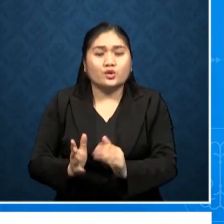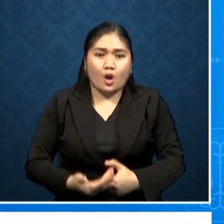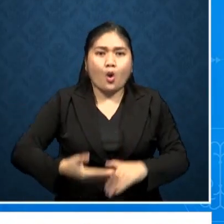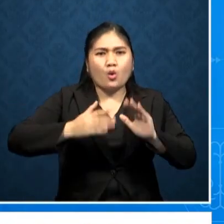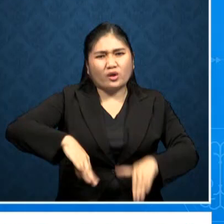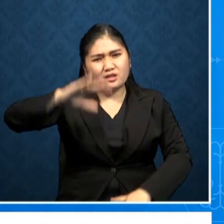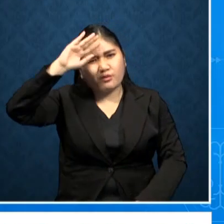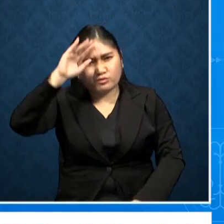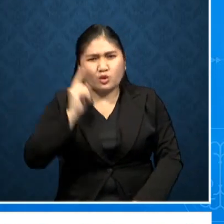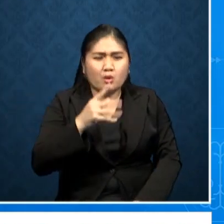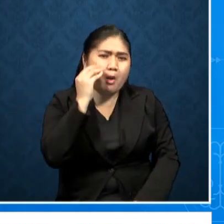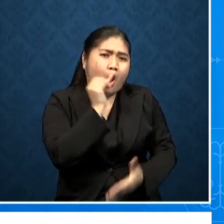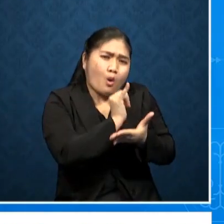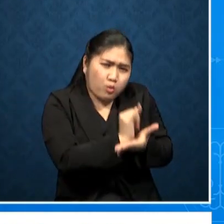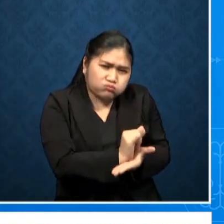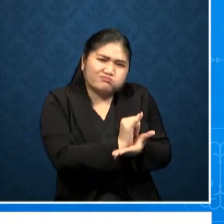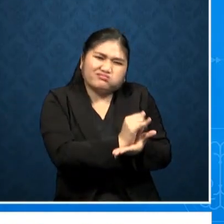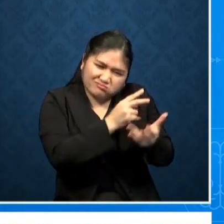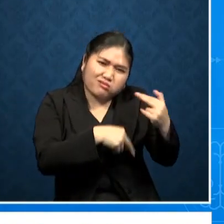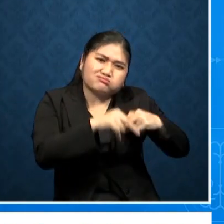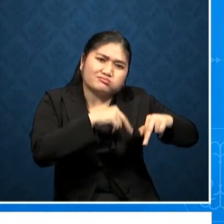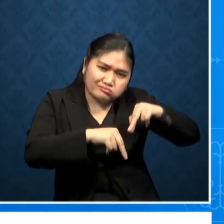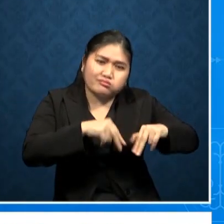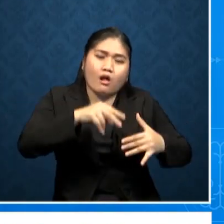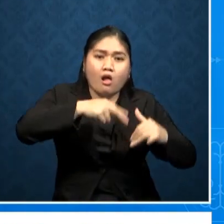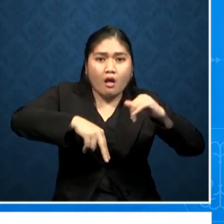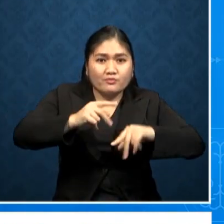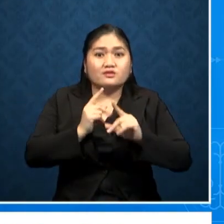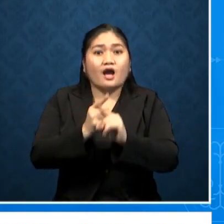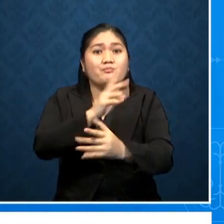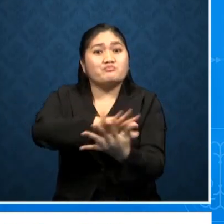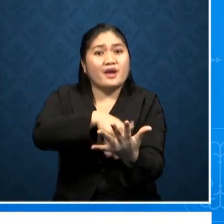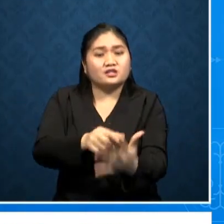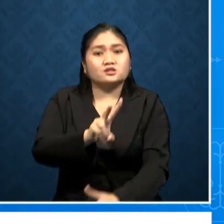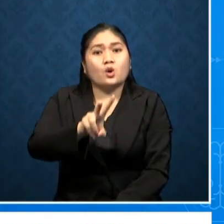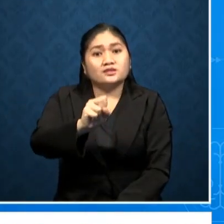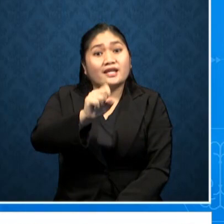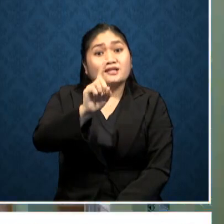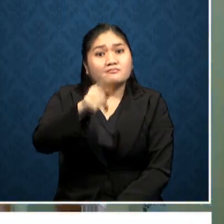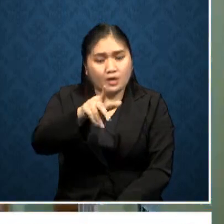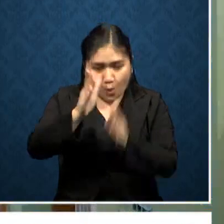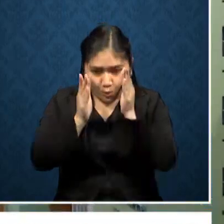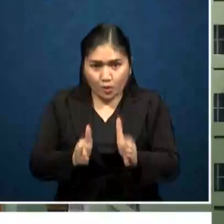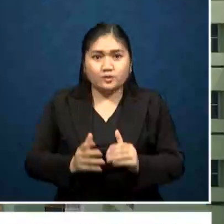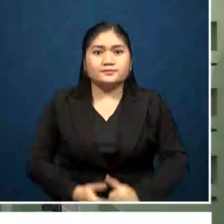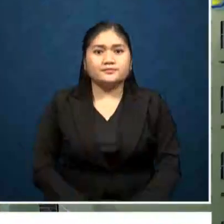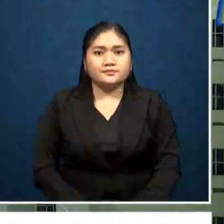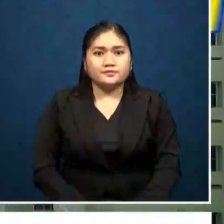ภาวะพึ่ พร ติดบ้าน ติดเตียงได้รับกดูแลตามแผนการดูแล 2,001,000 คนข